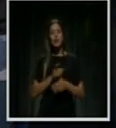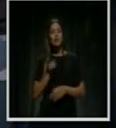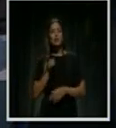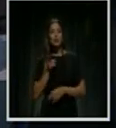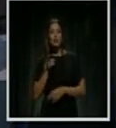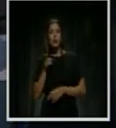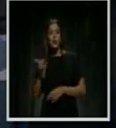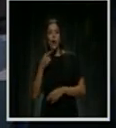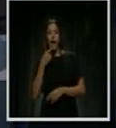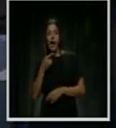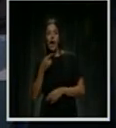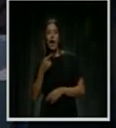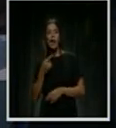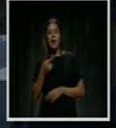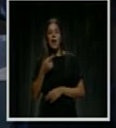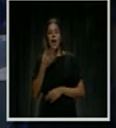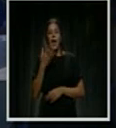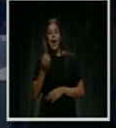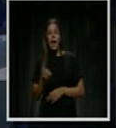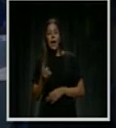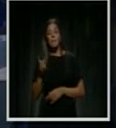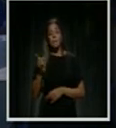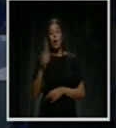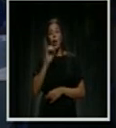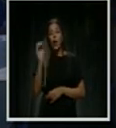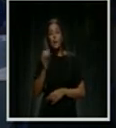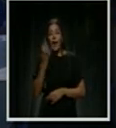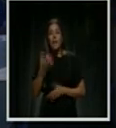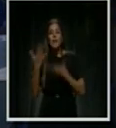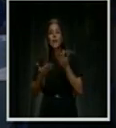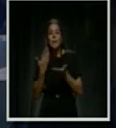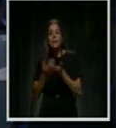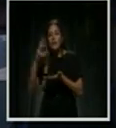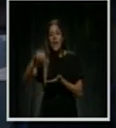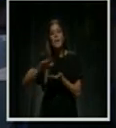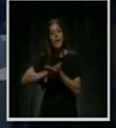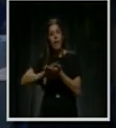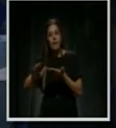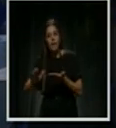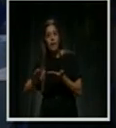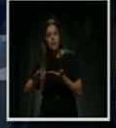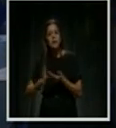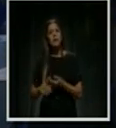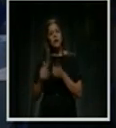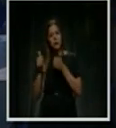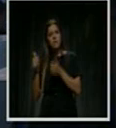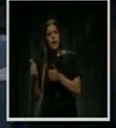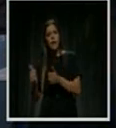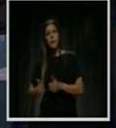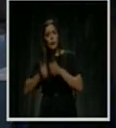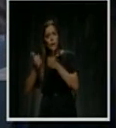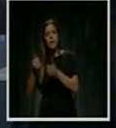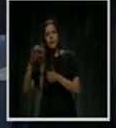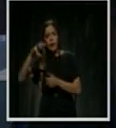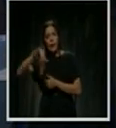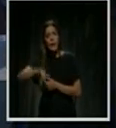hemm l-impjanti, żgur li hemm l-impjanti, laqs kemm hemm minn impjanti meta konna fil-gvern biex insaffu l-ilma u sewwa li jkun hemm new water u jalla twasluh kullum kien mhux twedduhom ma